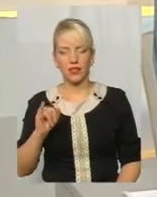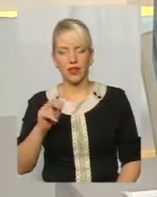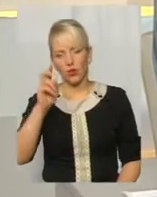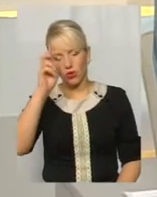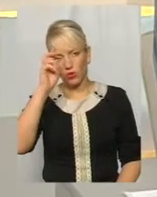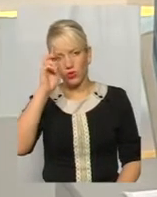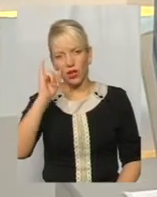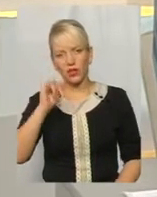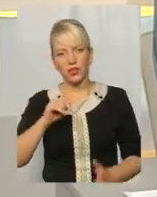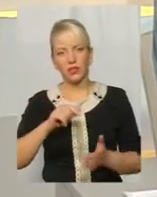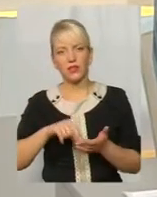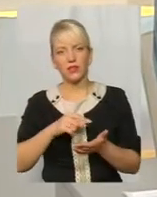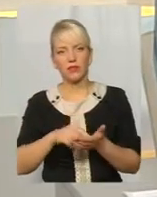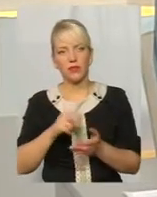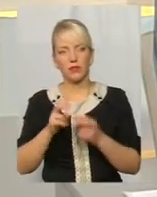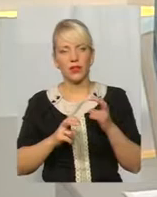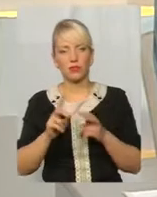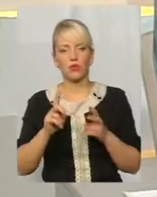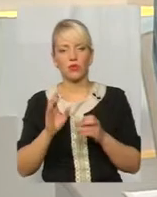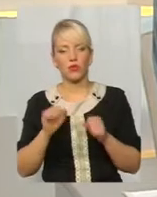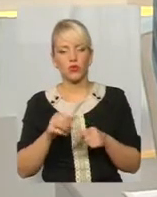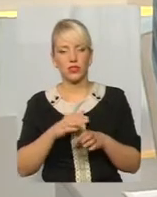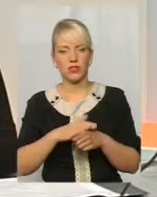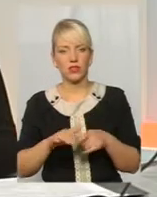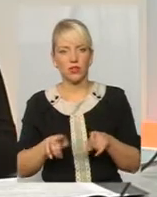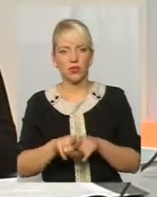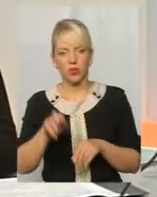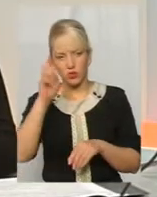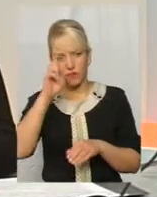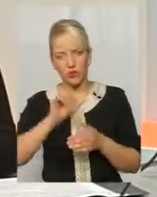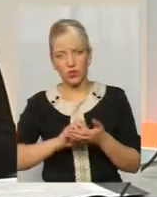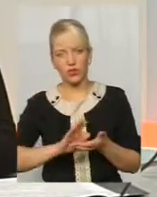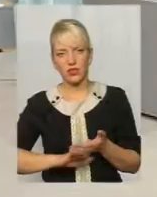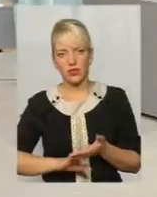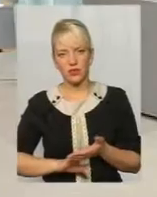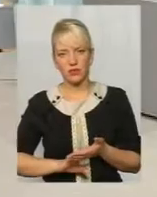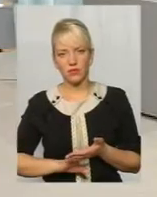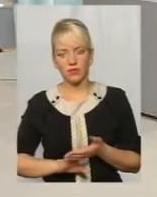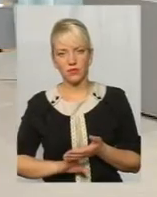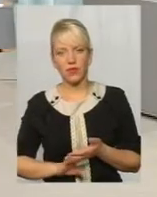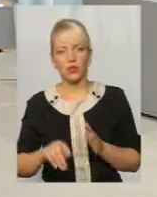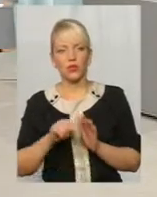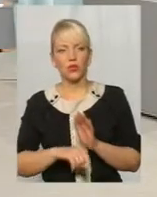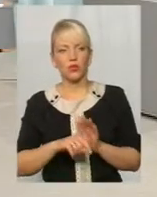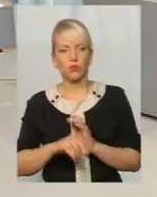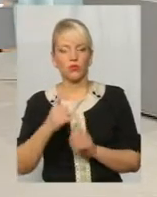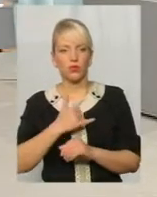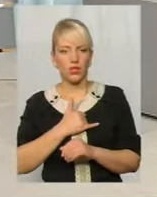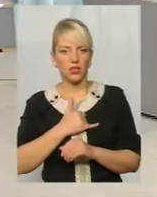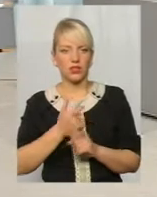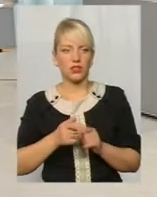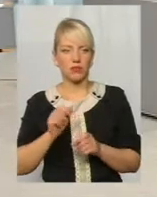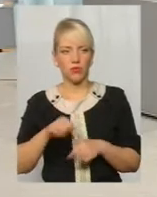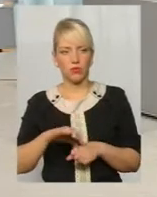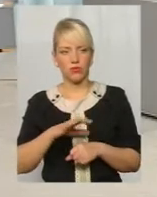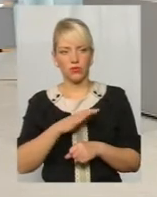державні підприємства. Вони також можуть здійснювати таку державну реєстрацію. Тобто в нас може це бути і